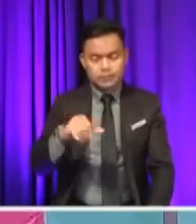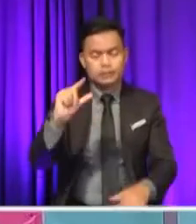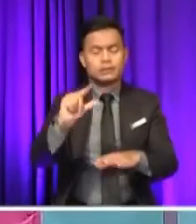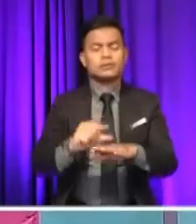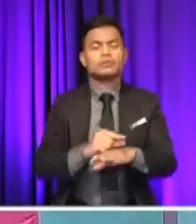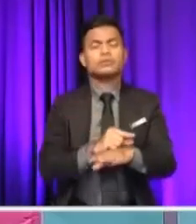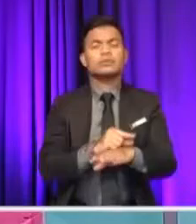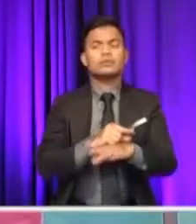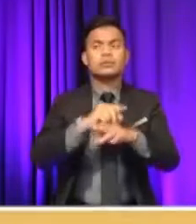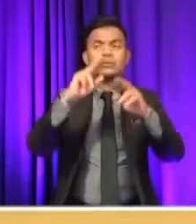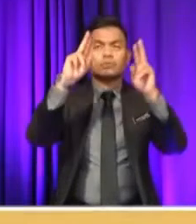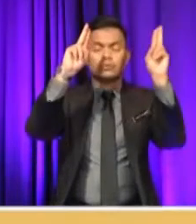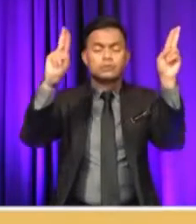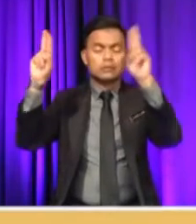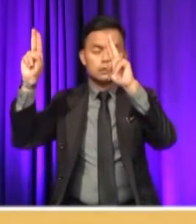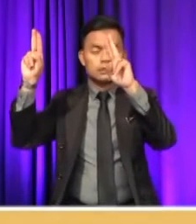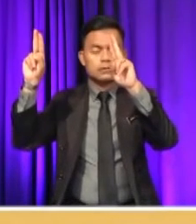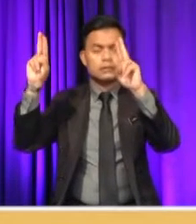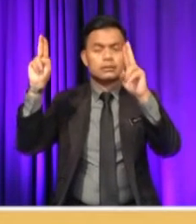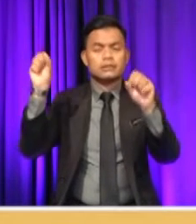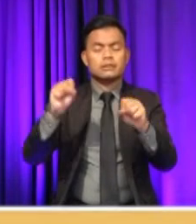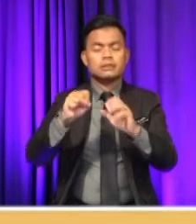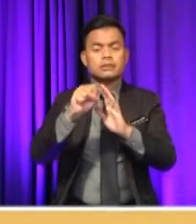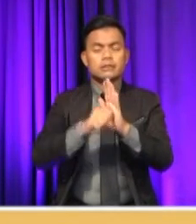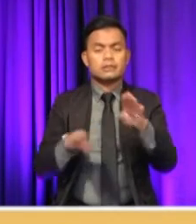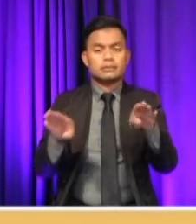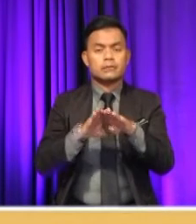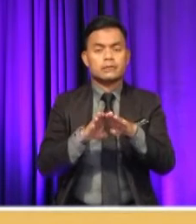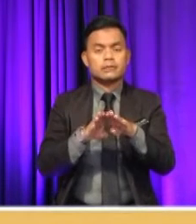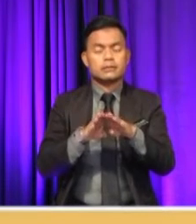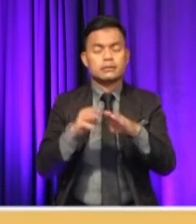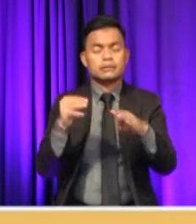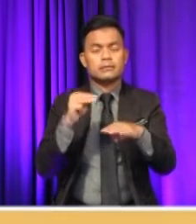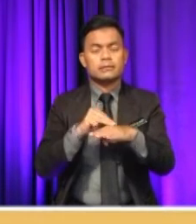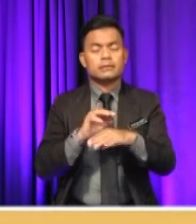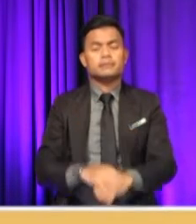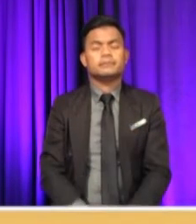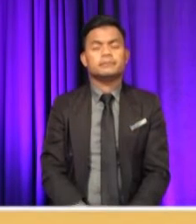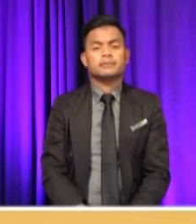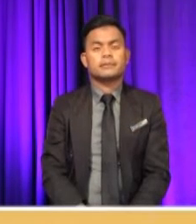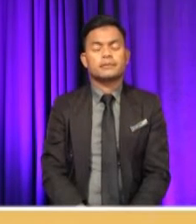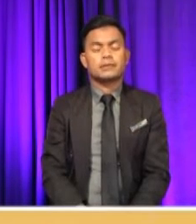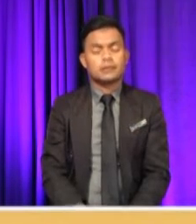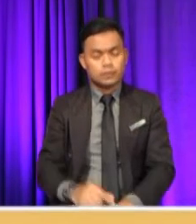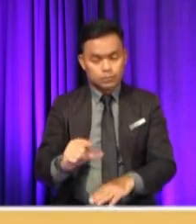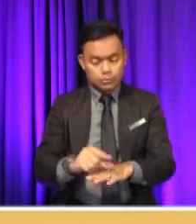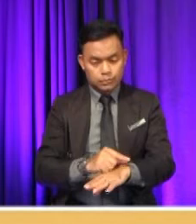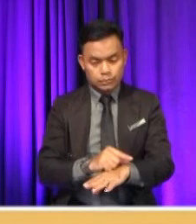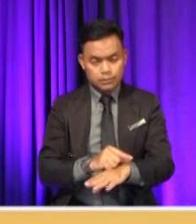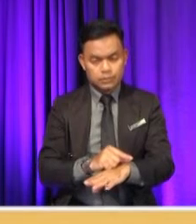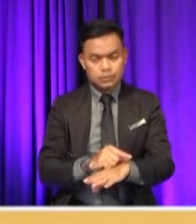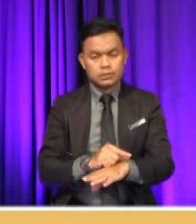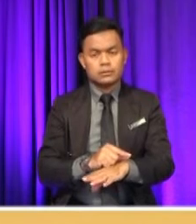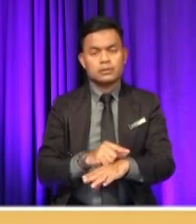medium pemindahan kuasa. Okey, sistem pneumatik digunakan secara meluas pada peralatan ringan dan mesin